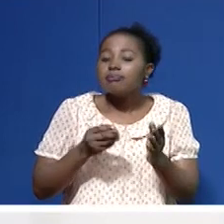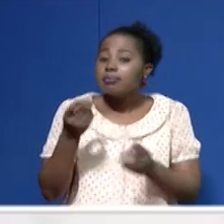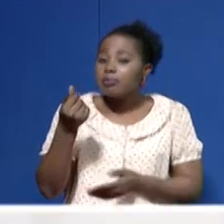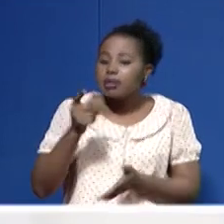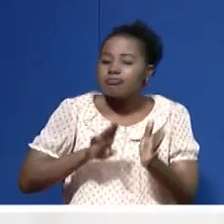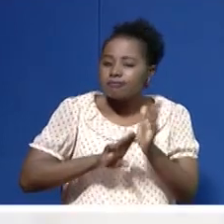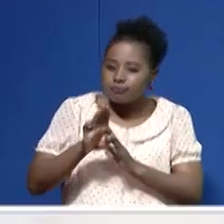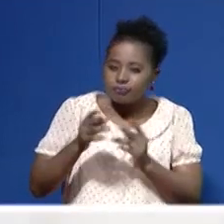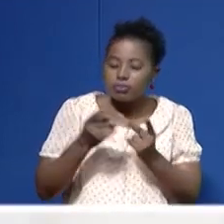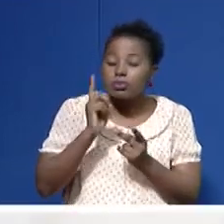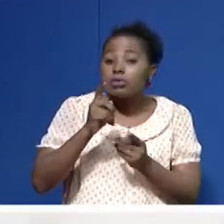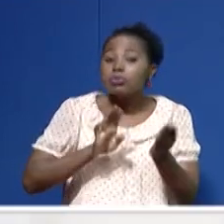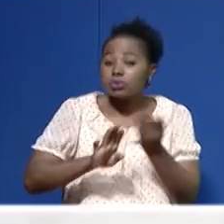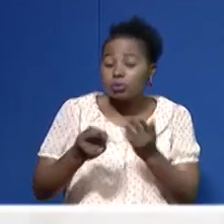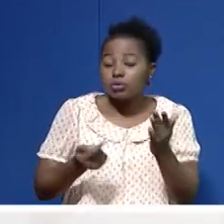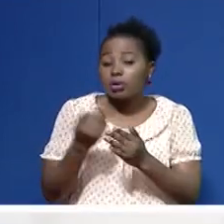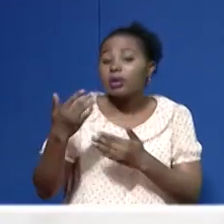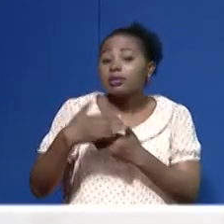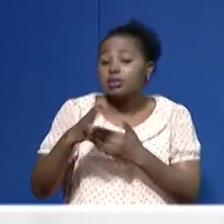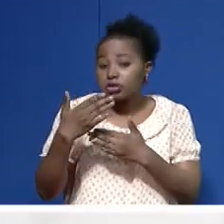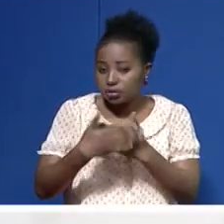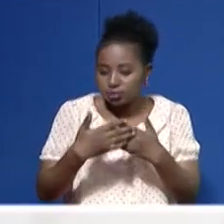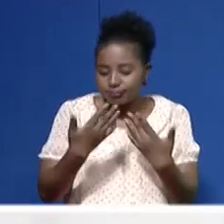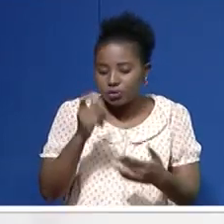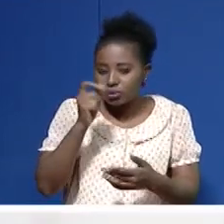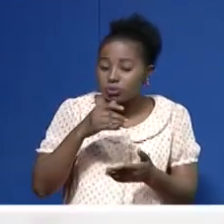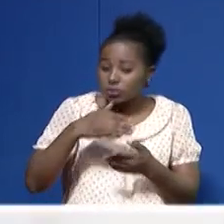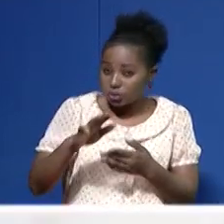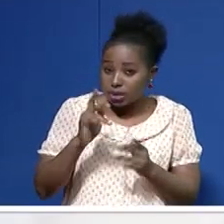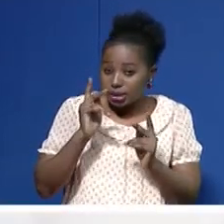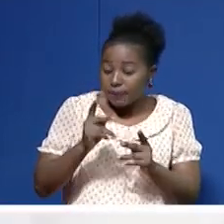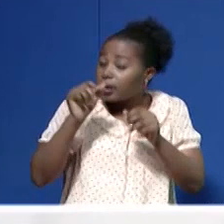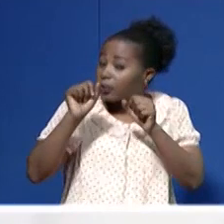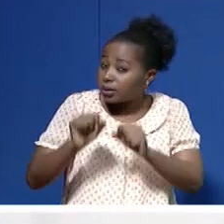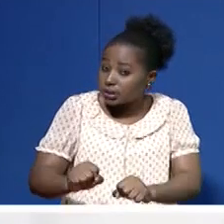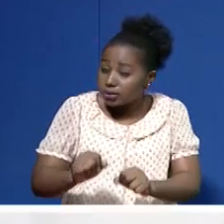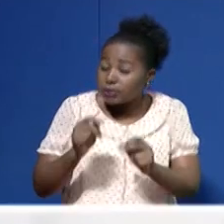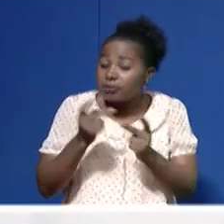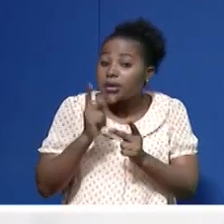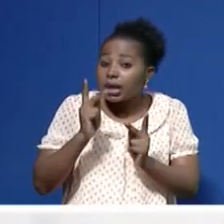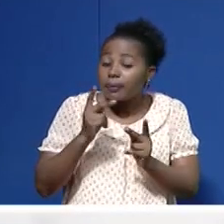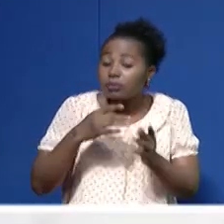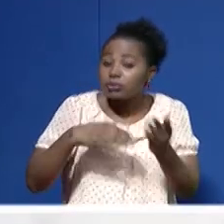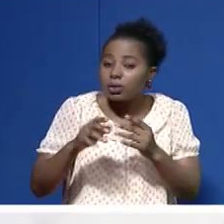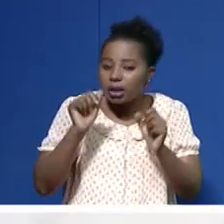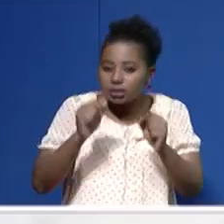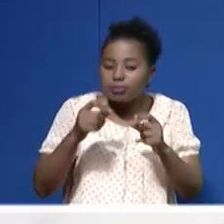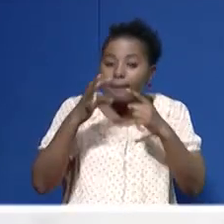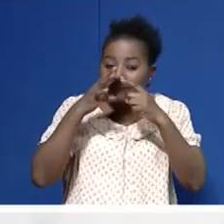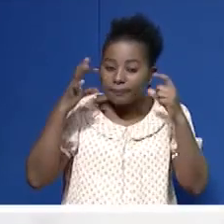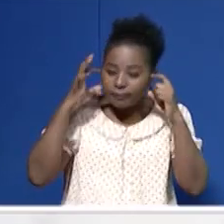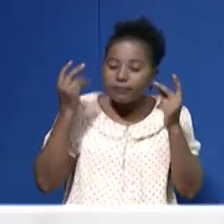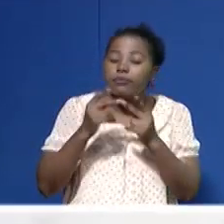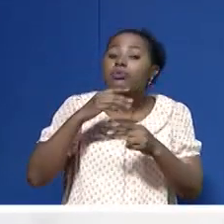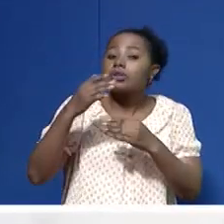na kuna zuio la kutoka nje. Kwa hiyo watu watoke nje inapowalazimu tu, na wakitoka basi wavae maski, na